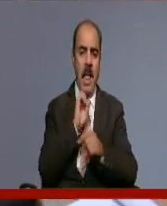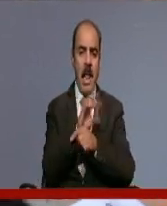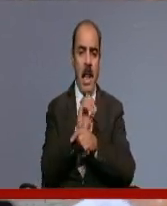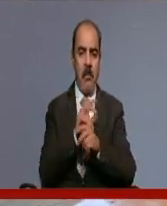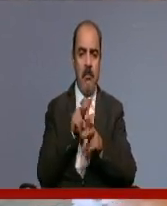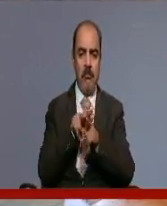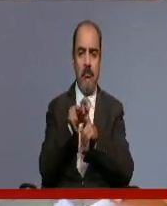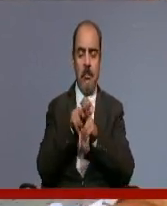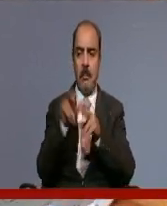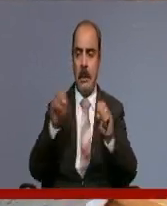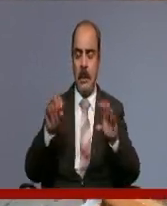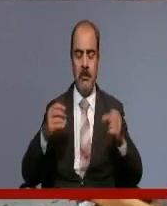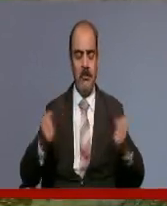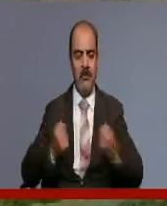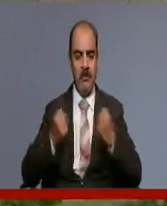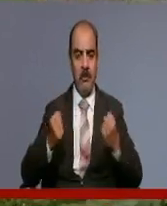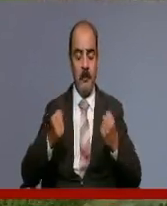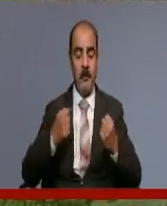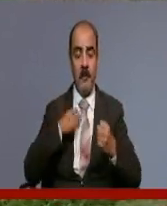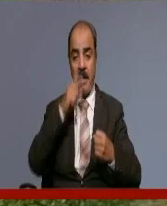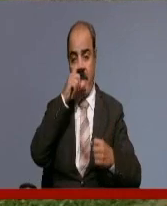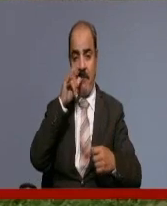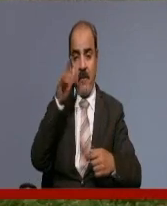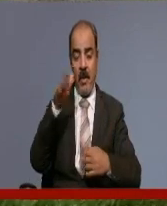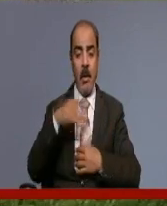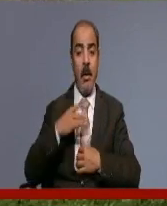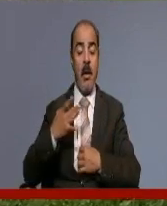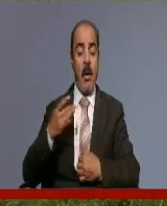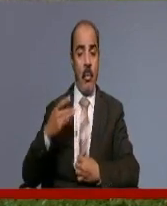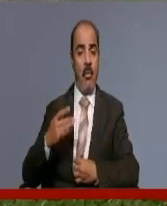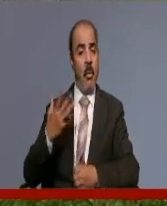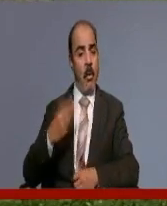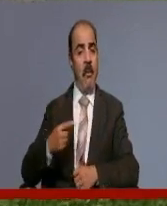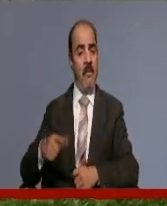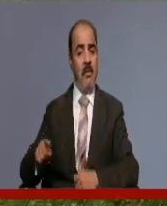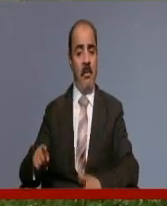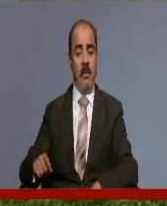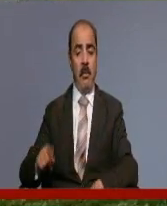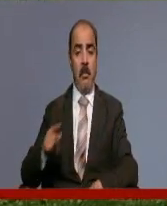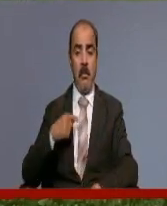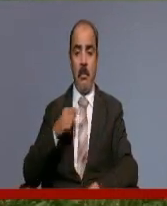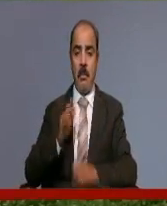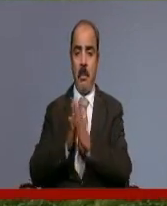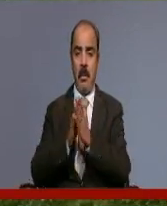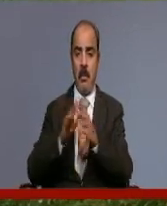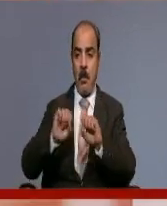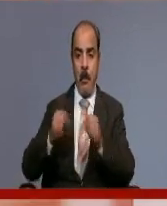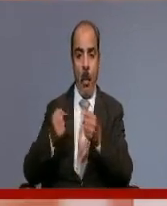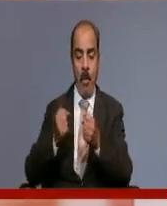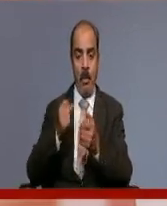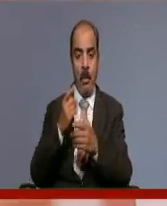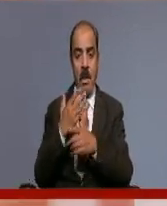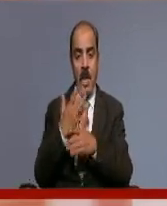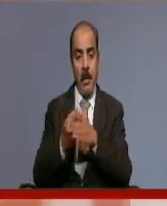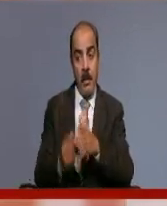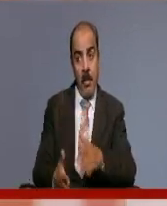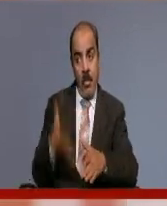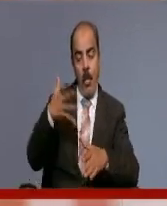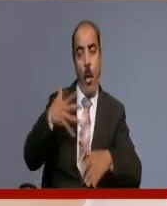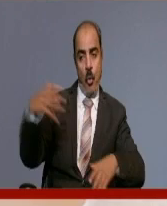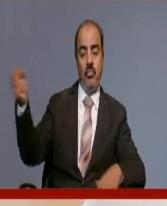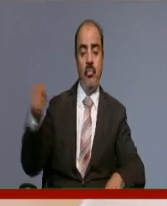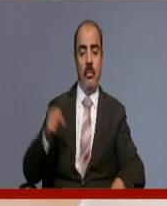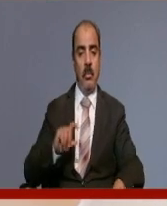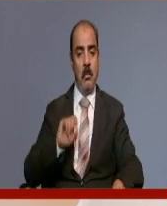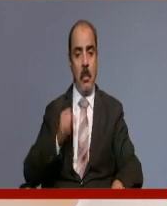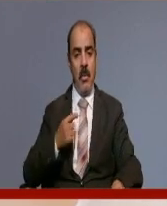بادخل قاعه تدريب وانا في البلد انا عندي جوزي وعند ارض وعنده حاجته بس ممنوع حقك لما عيالك تكبر ويجيئوا ياخدوا